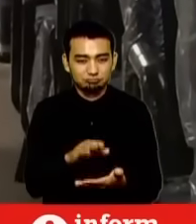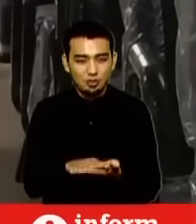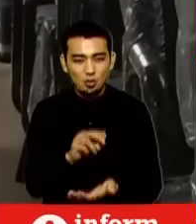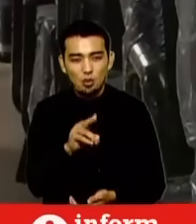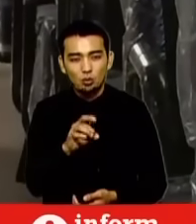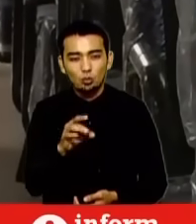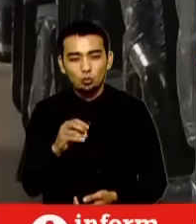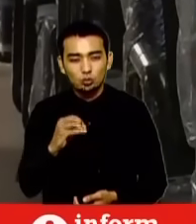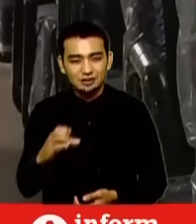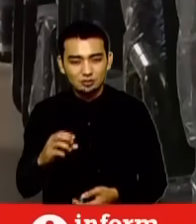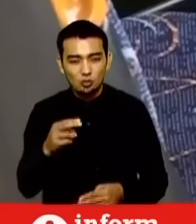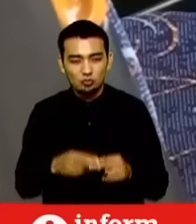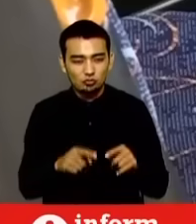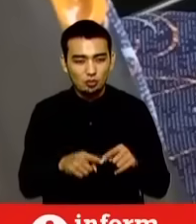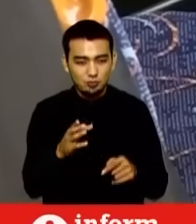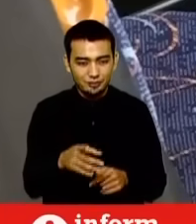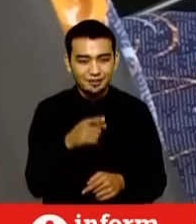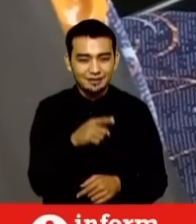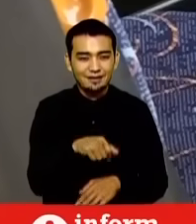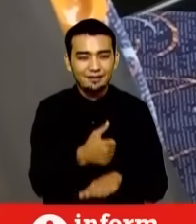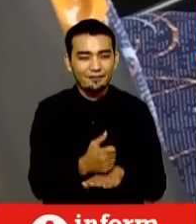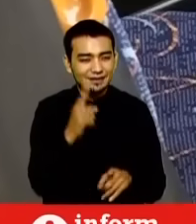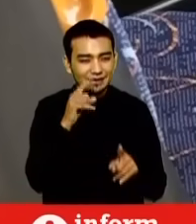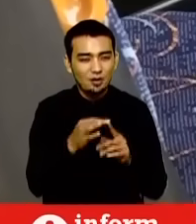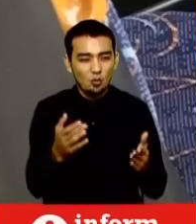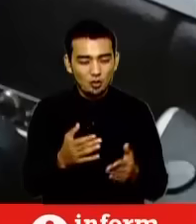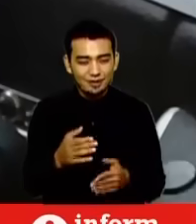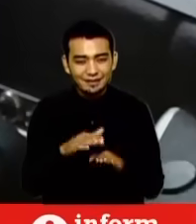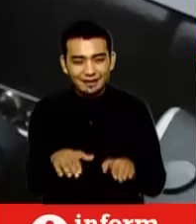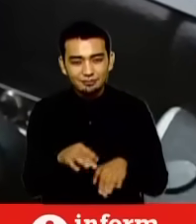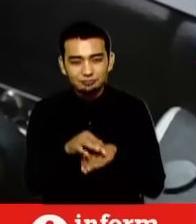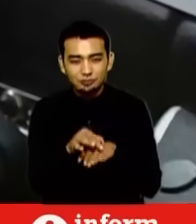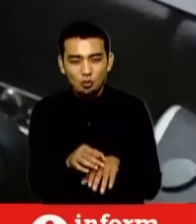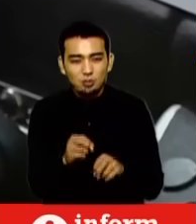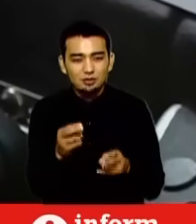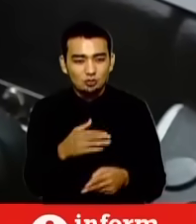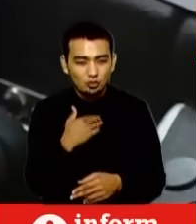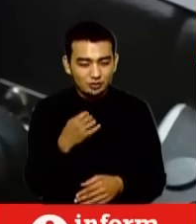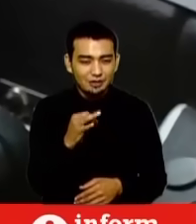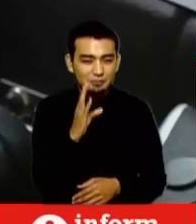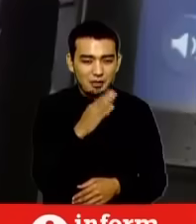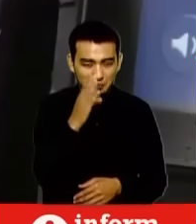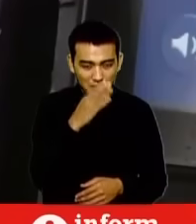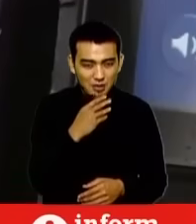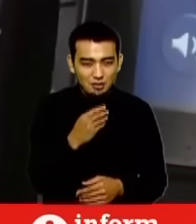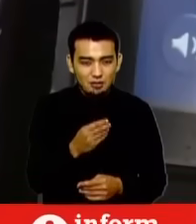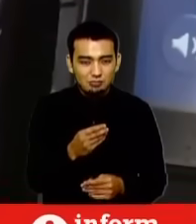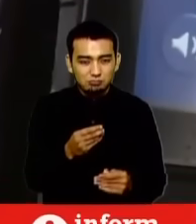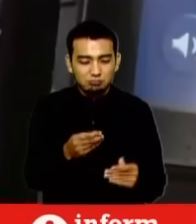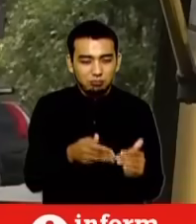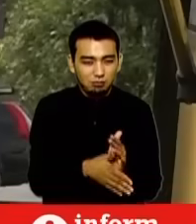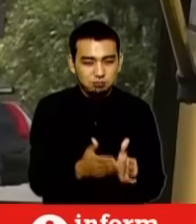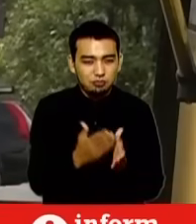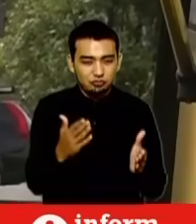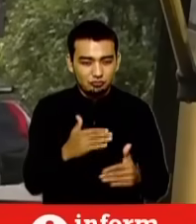рәсімдерін аяқтауды жоспарлап отыр. Мұндағы басты мақсат тәлімгерлердің оқу орнына қауіпсіз жеткізу, әрі ата-аналардың қалтасына артық салмақ түсірмеу